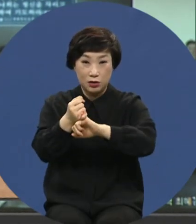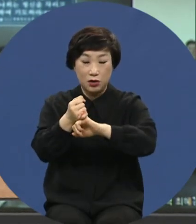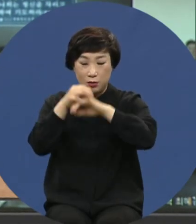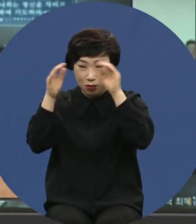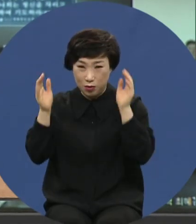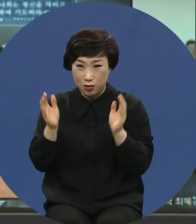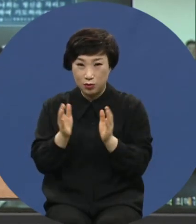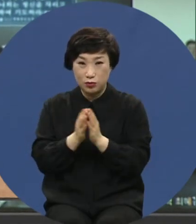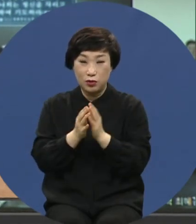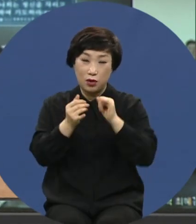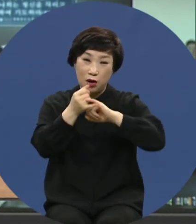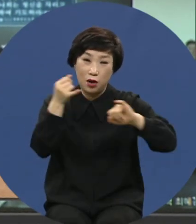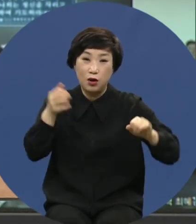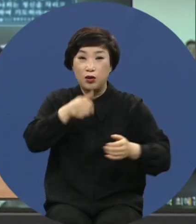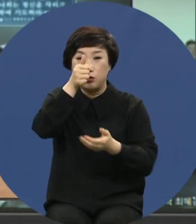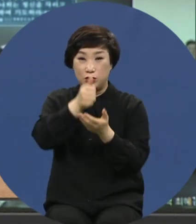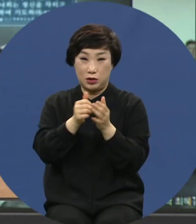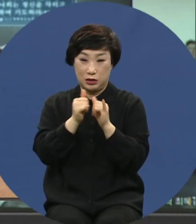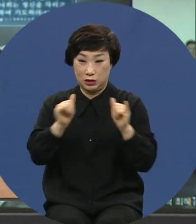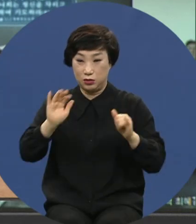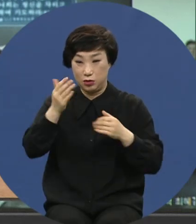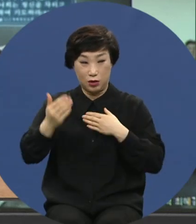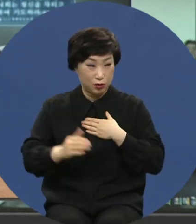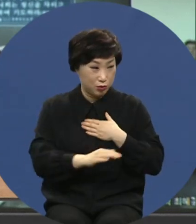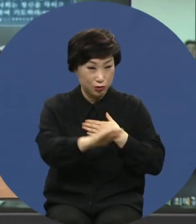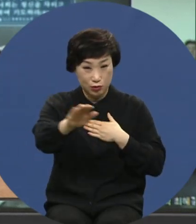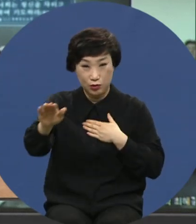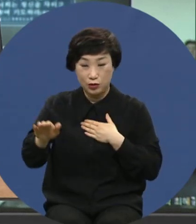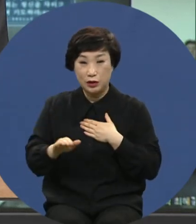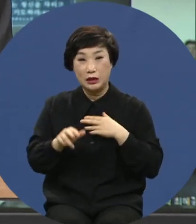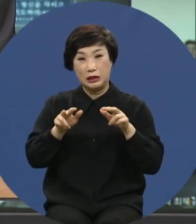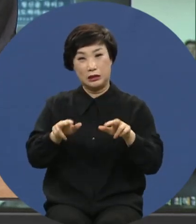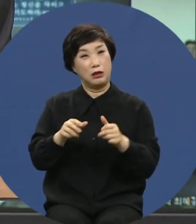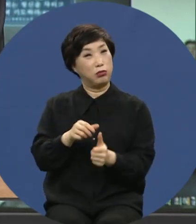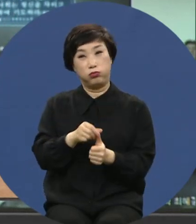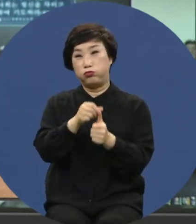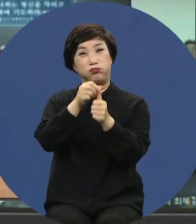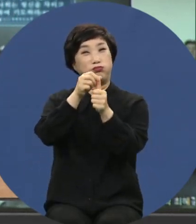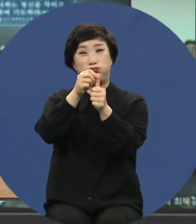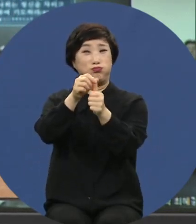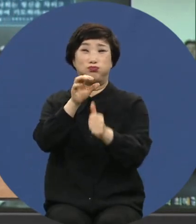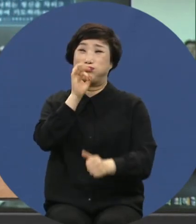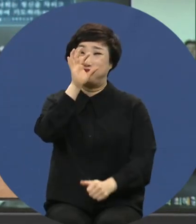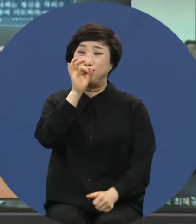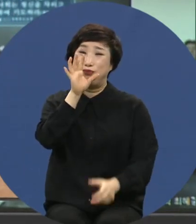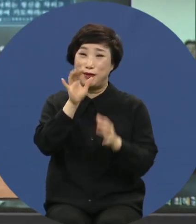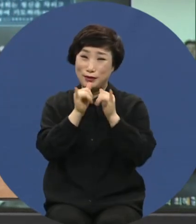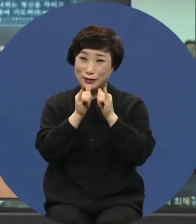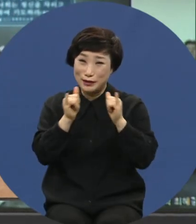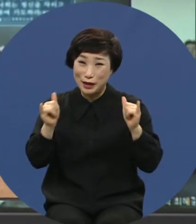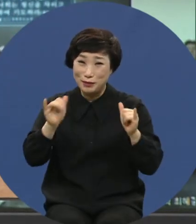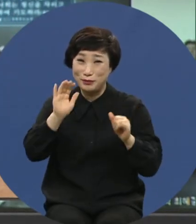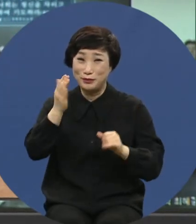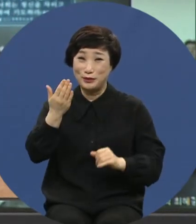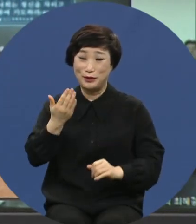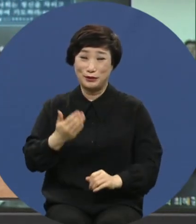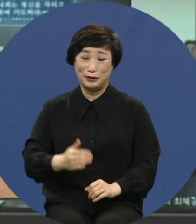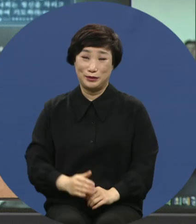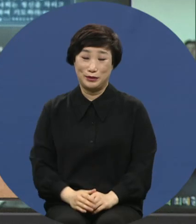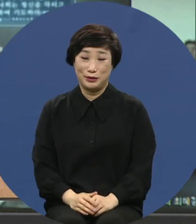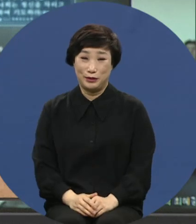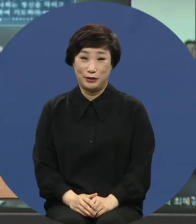약속을 다 범한 죄인이 되어서 이제 구제불능의 인간이 되었는데